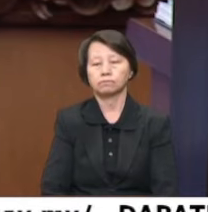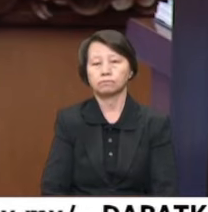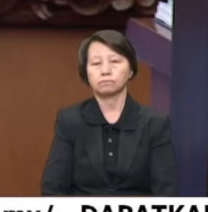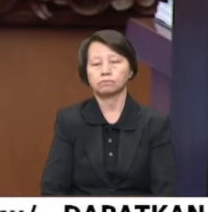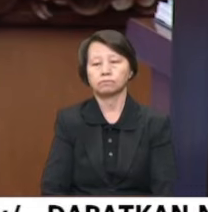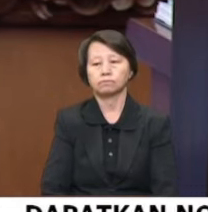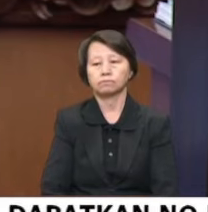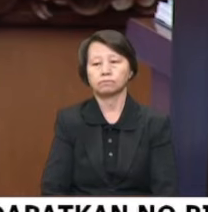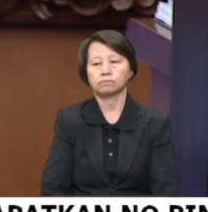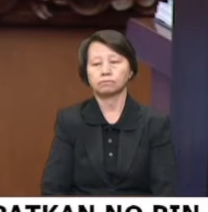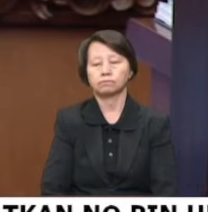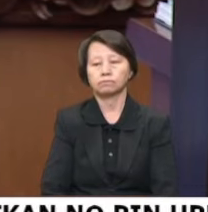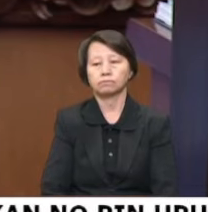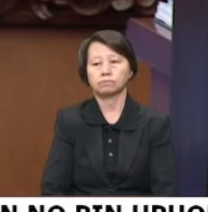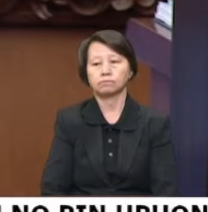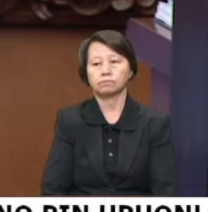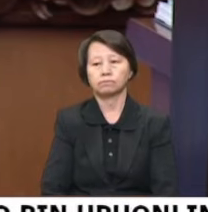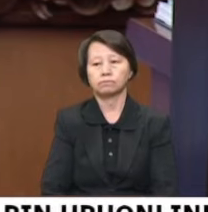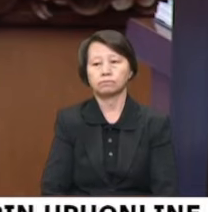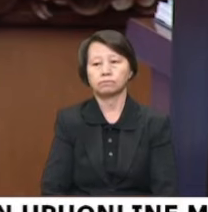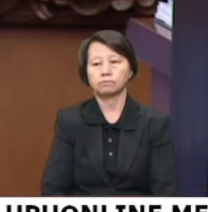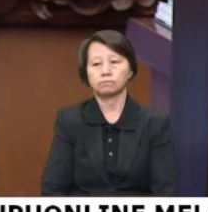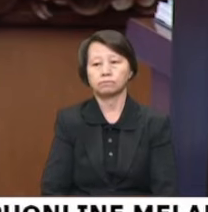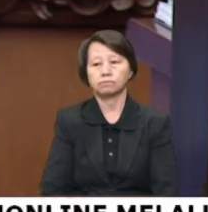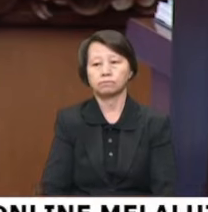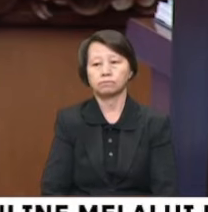Okey, sebentar.